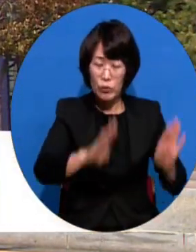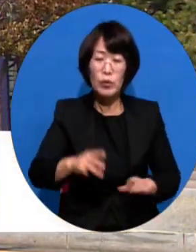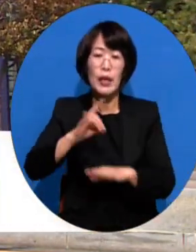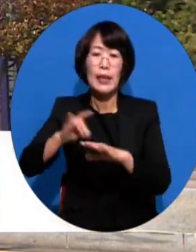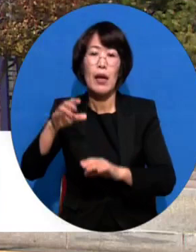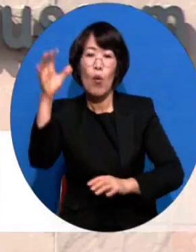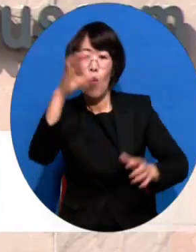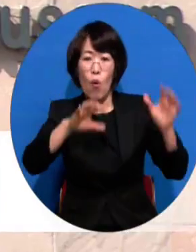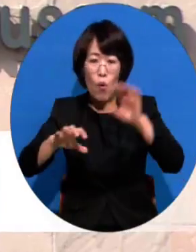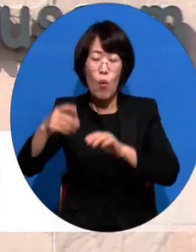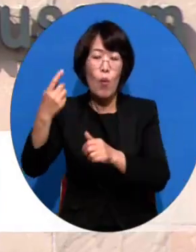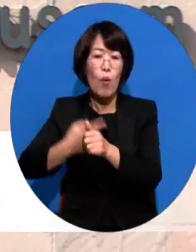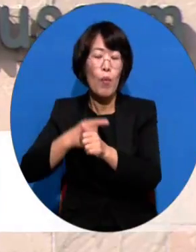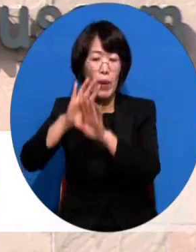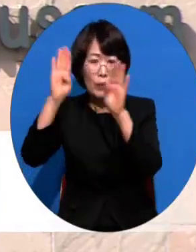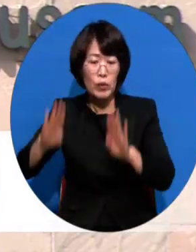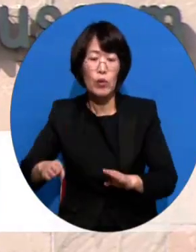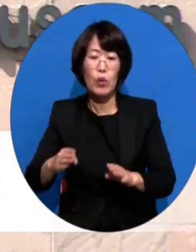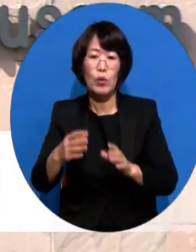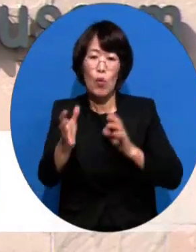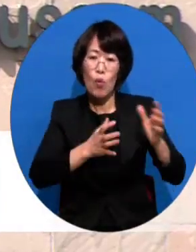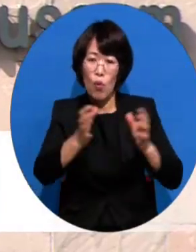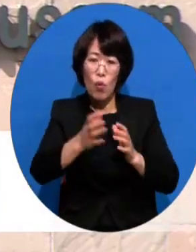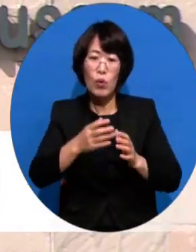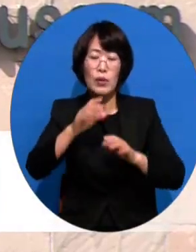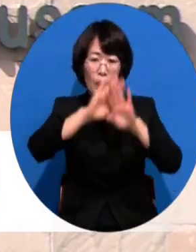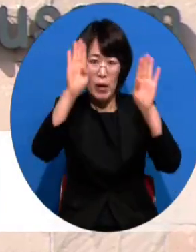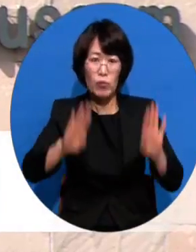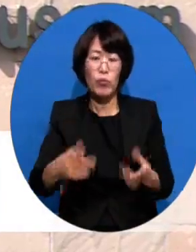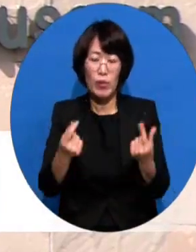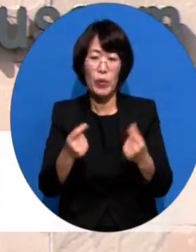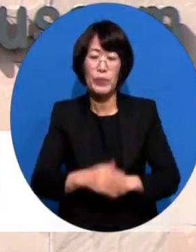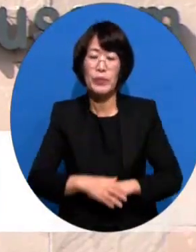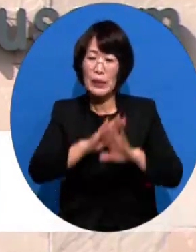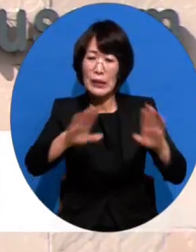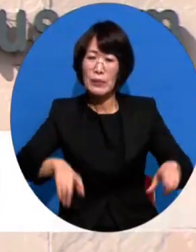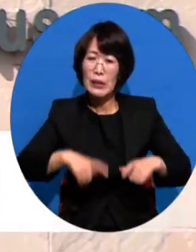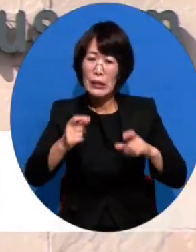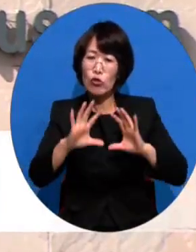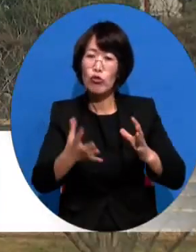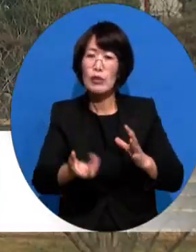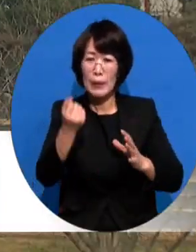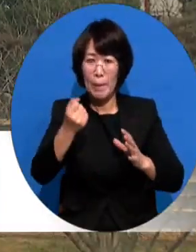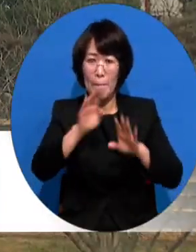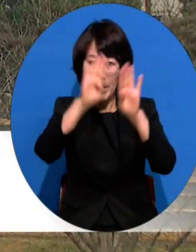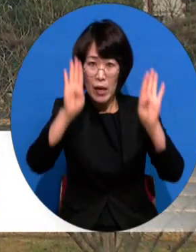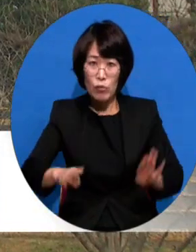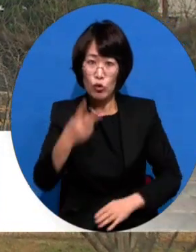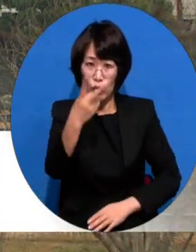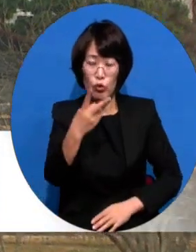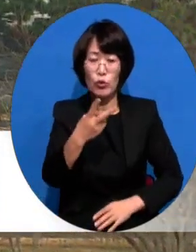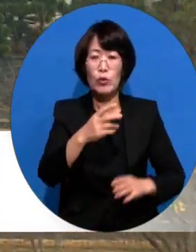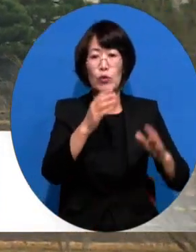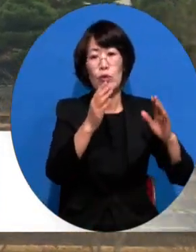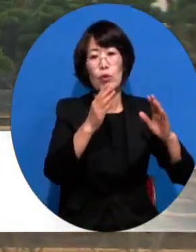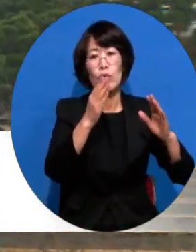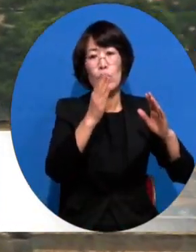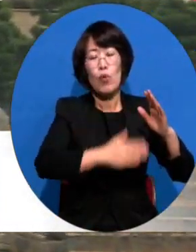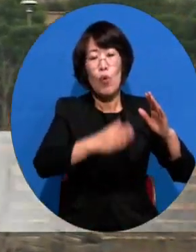해남 공룡 박물관, 고려 청자 박물관 등입니다. 전남에는 국립박물관 2곳과